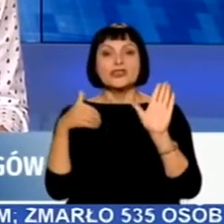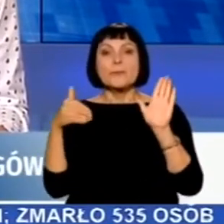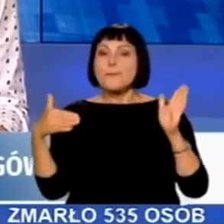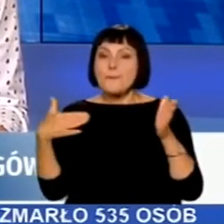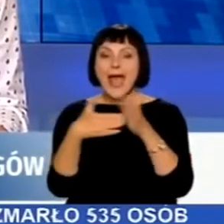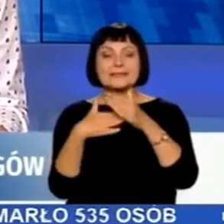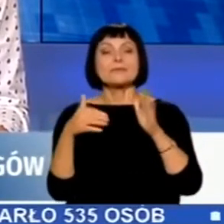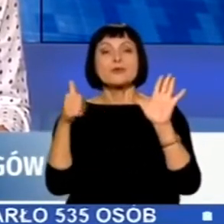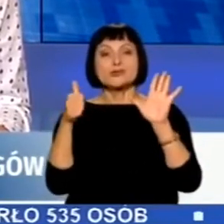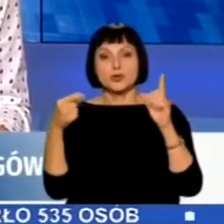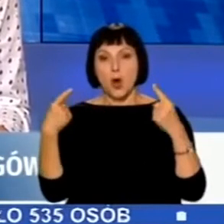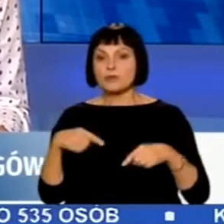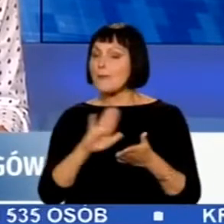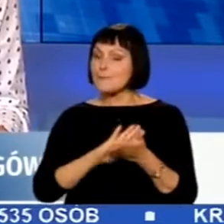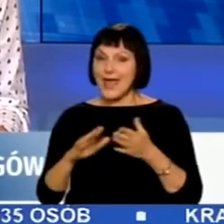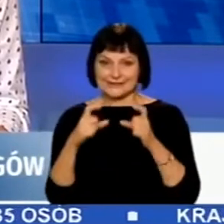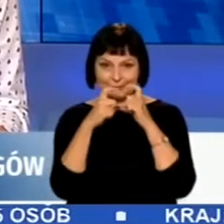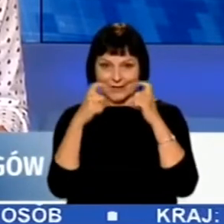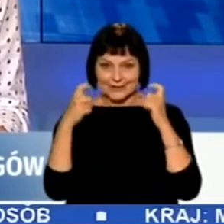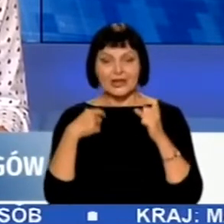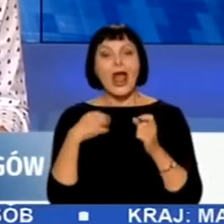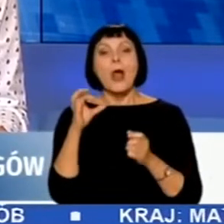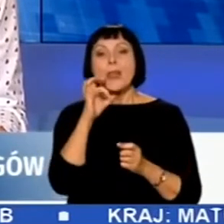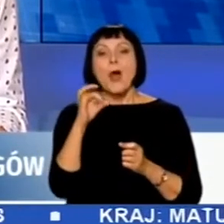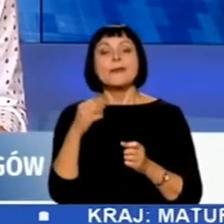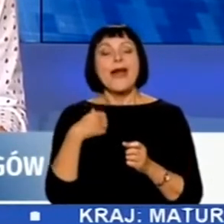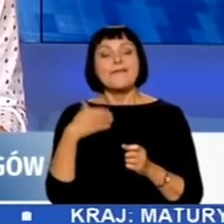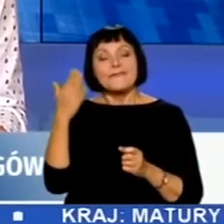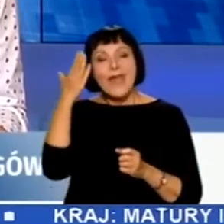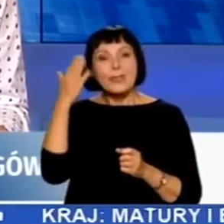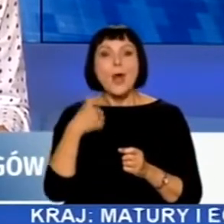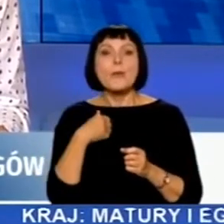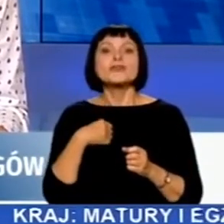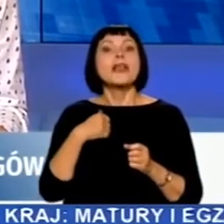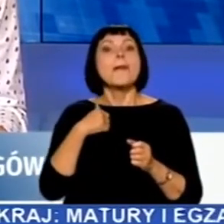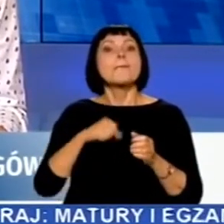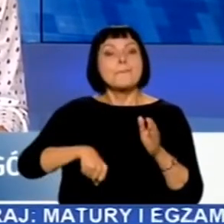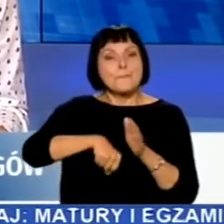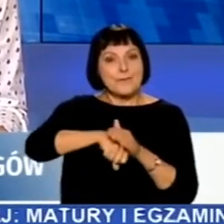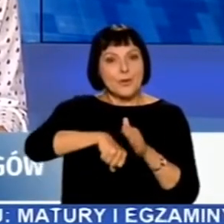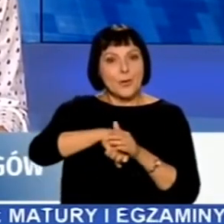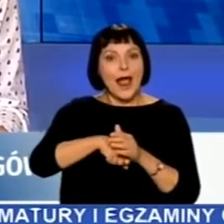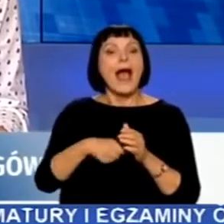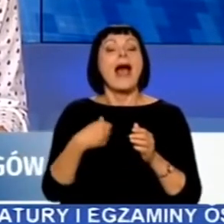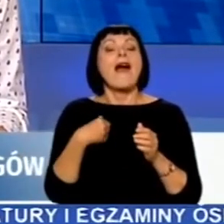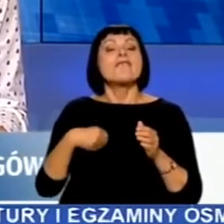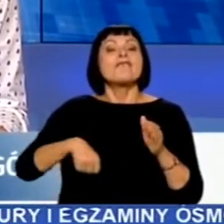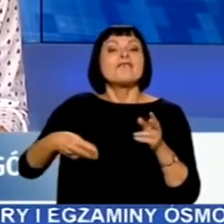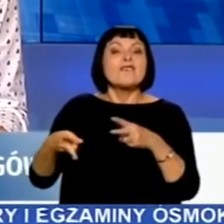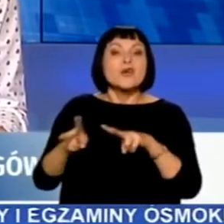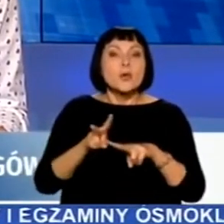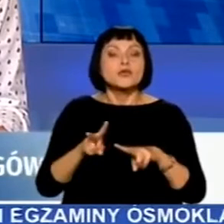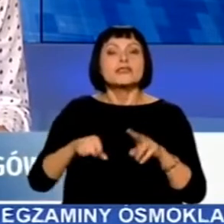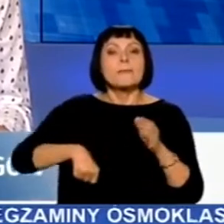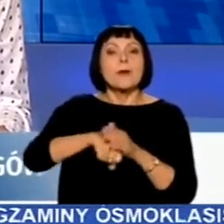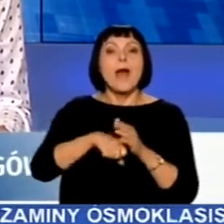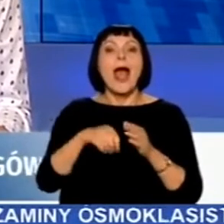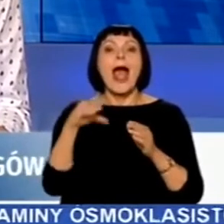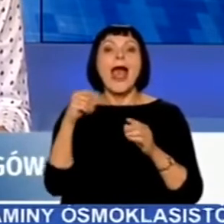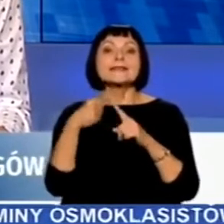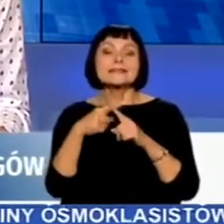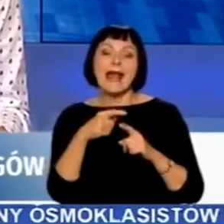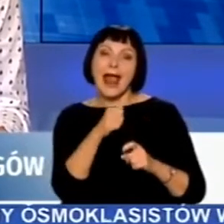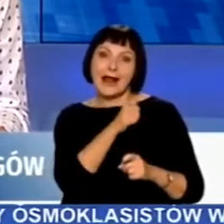osób, ale bez maseczek. Jest też dobra wiadomość dla fanów futbolu. Pod koniec maja wróci piłkarska ekstraklasa.